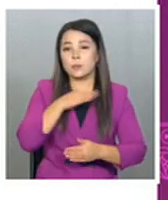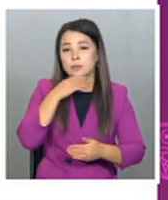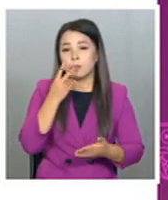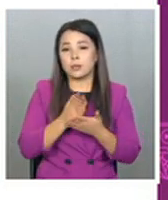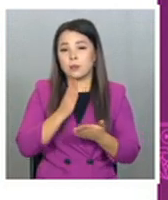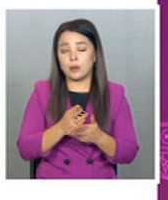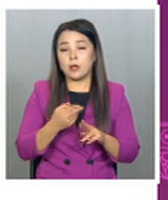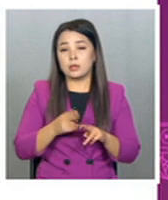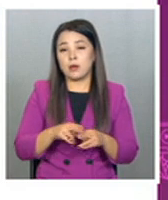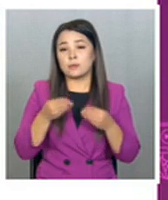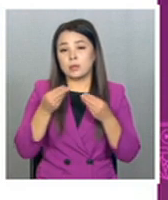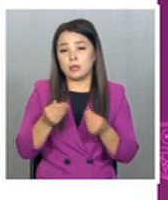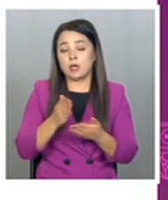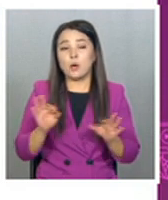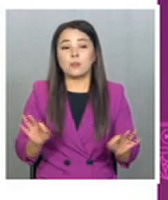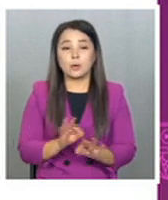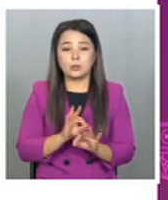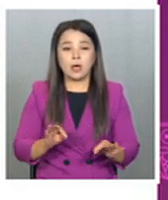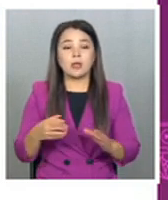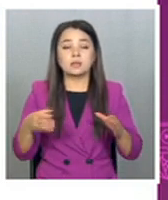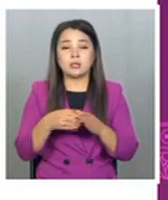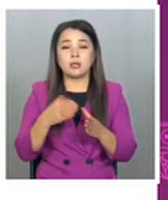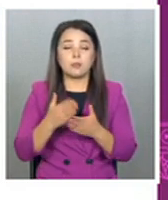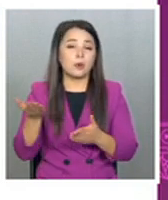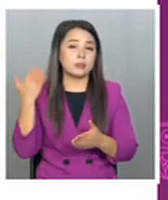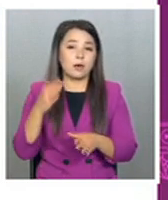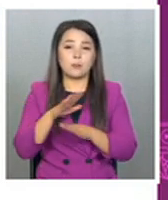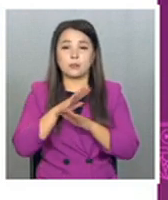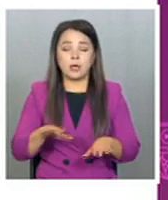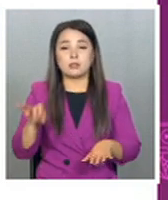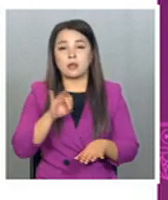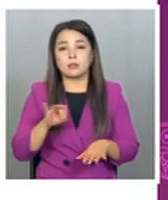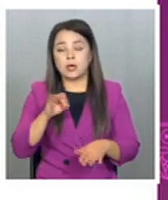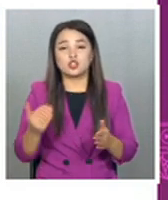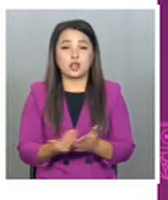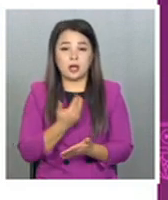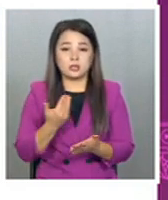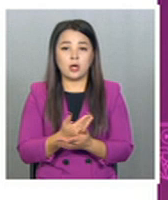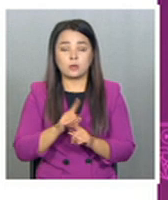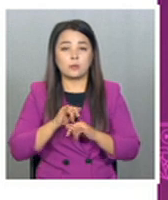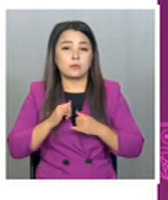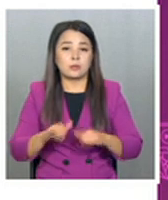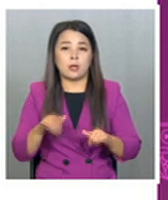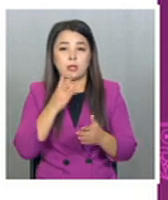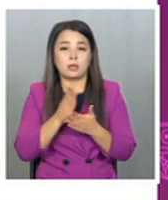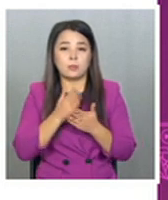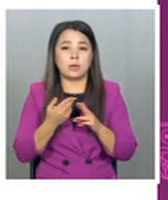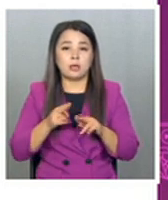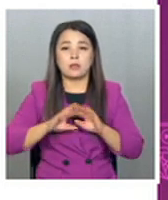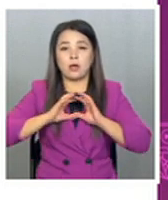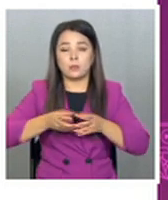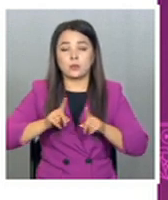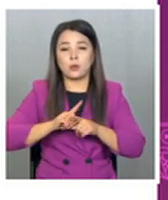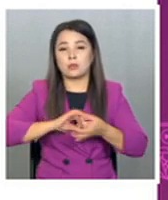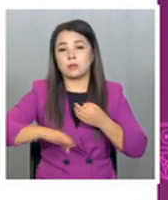Соның әсерінен музыка саласы да бұрын-соңды болмаған жаңалықтармен елең еткізуде. Бұл өзгерістерді әлем жұртшылығы